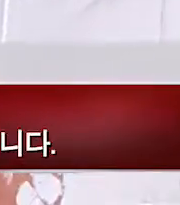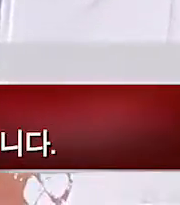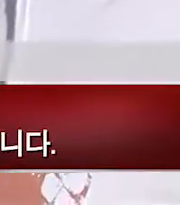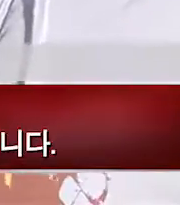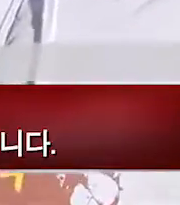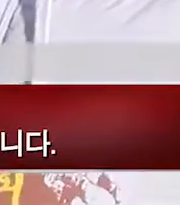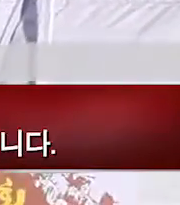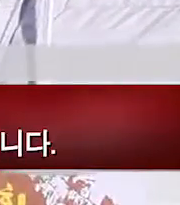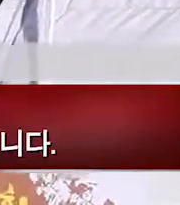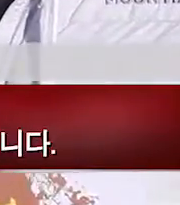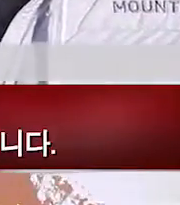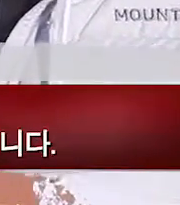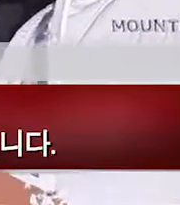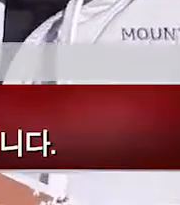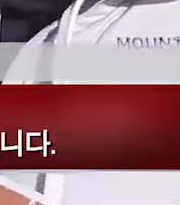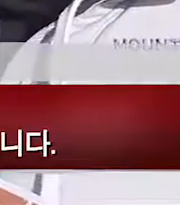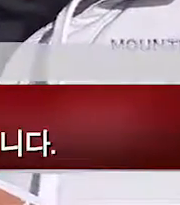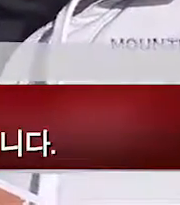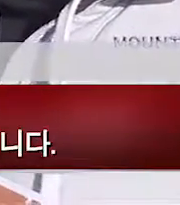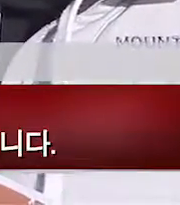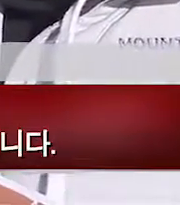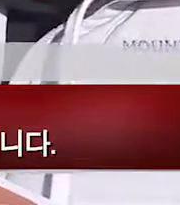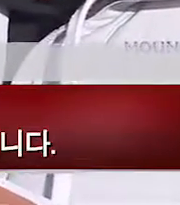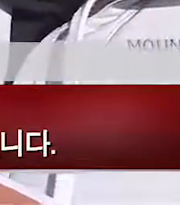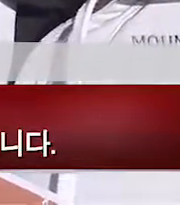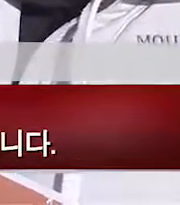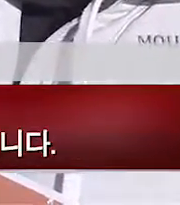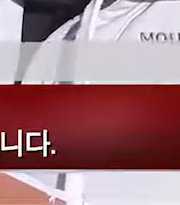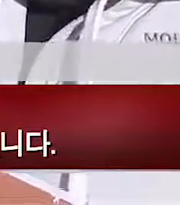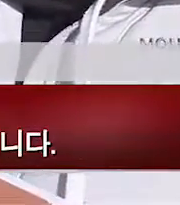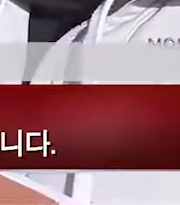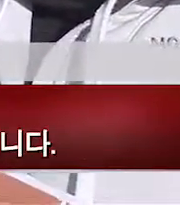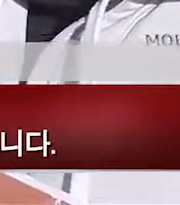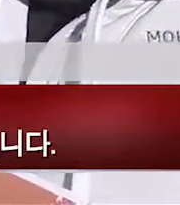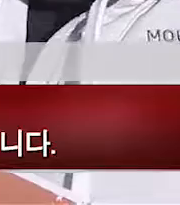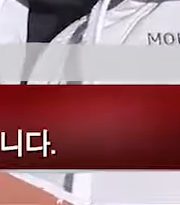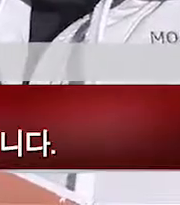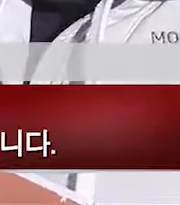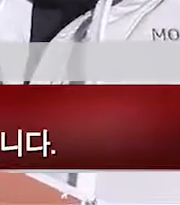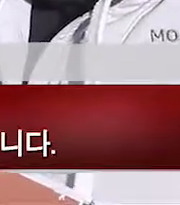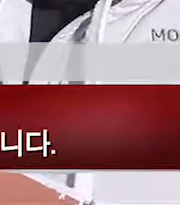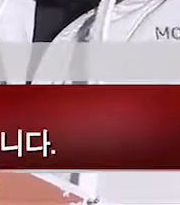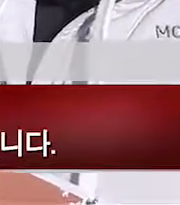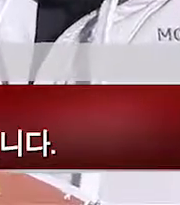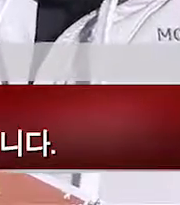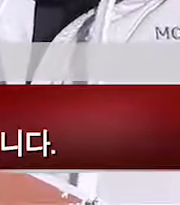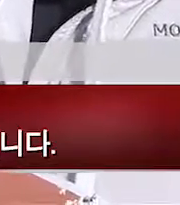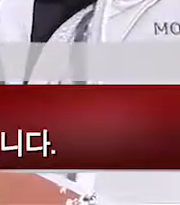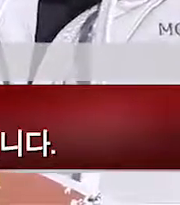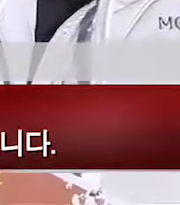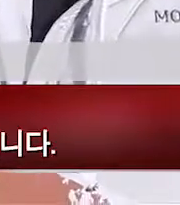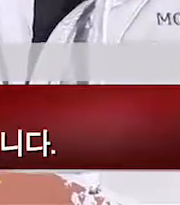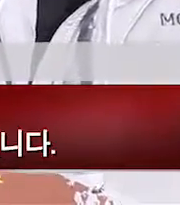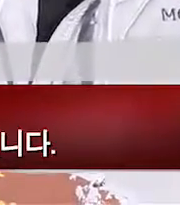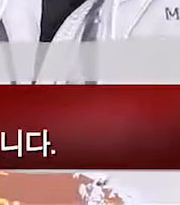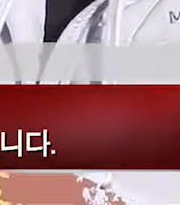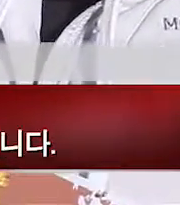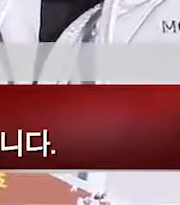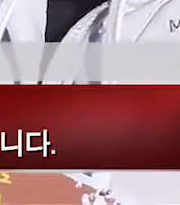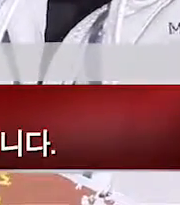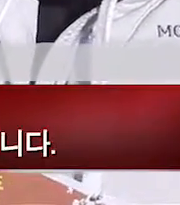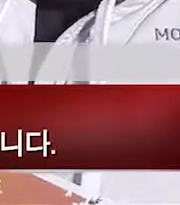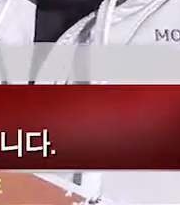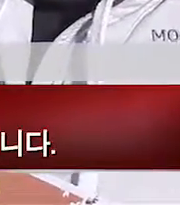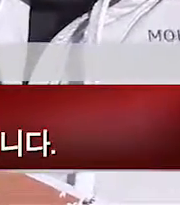매년 1회 개최한다고 말씀을 드렸는데 내년에는 더 뜻깊은 해요. 내년 1417년도에 병영선이